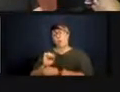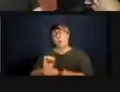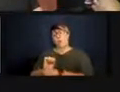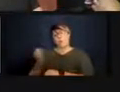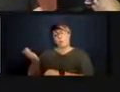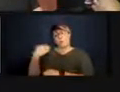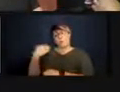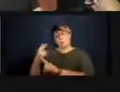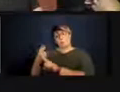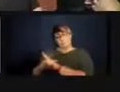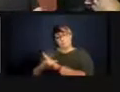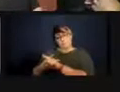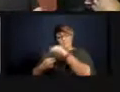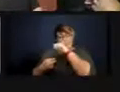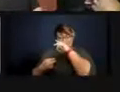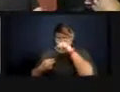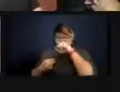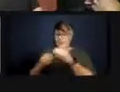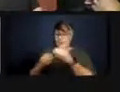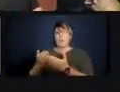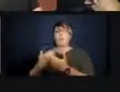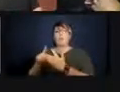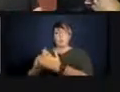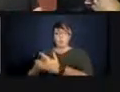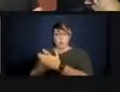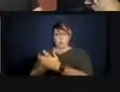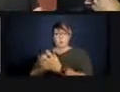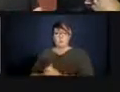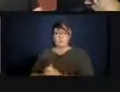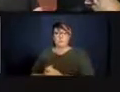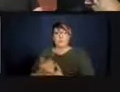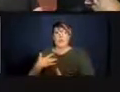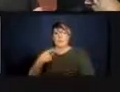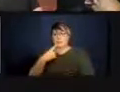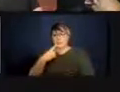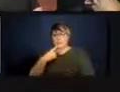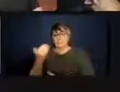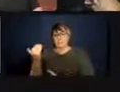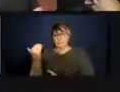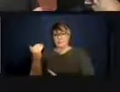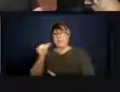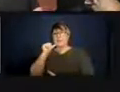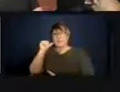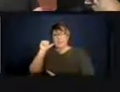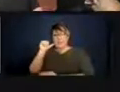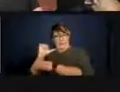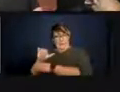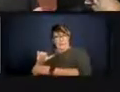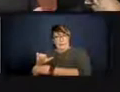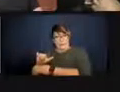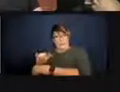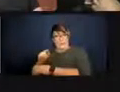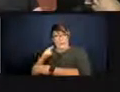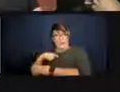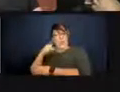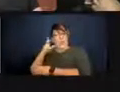kamili kuhusu kazi yetu. Kabla sijaanza, ningependa kusema kuwa hapo jana